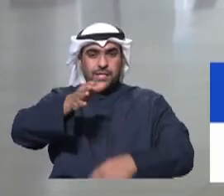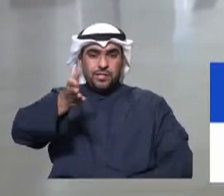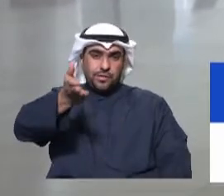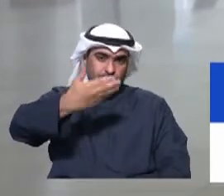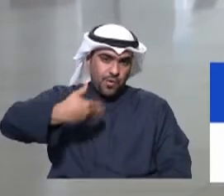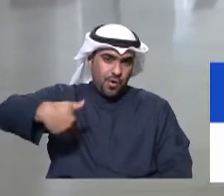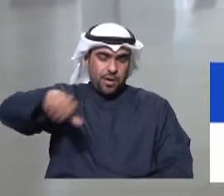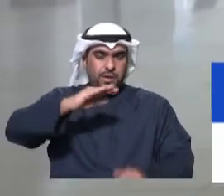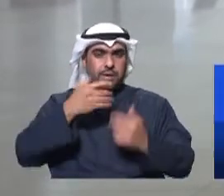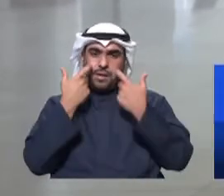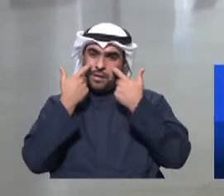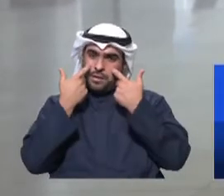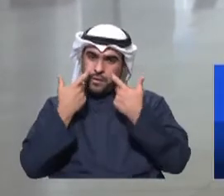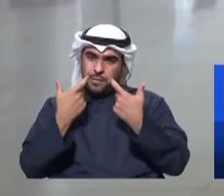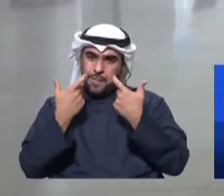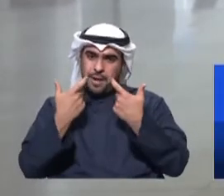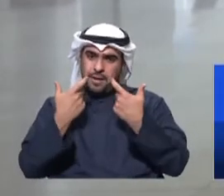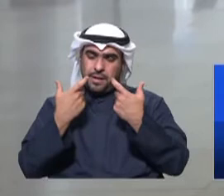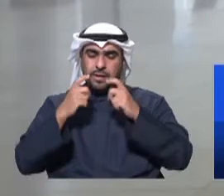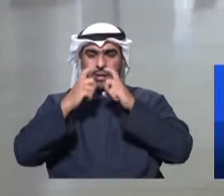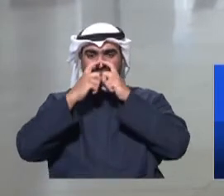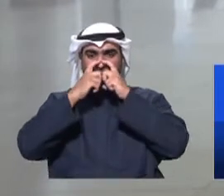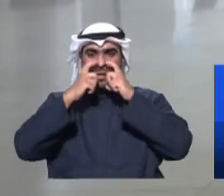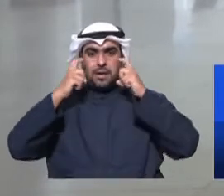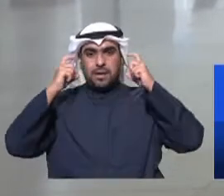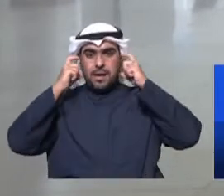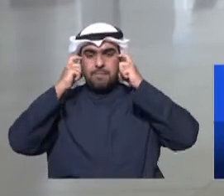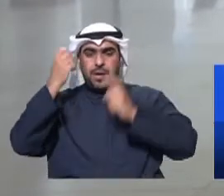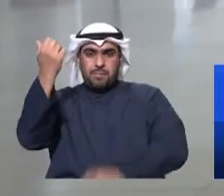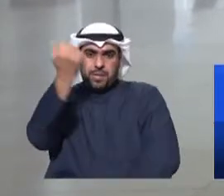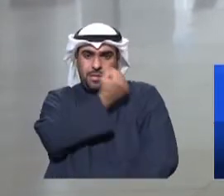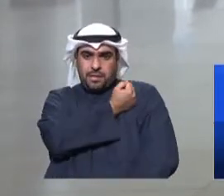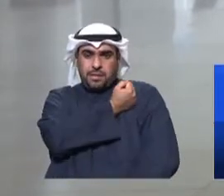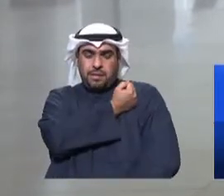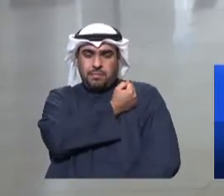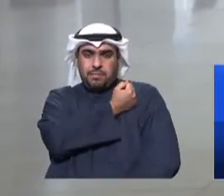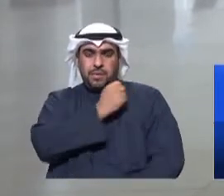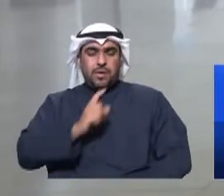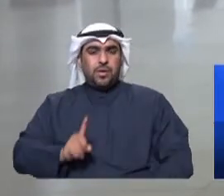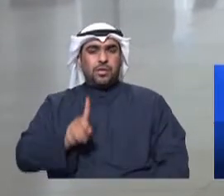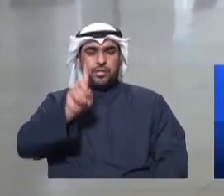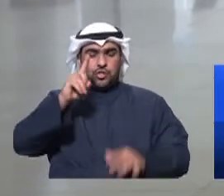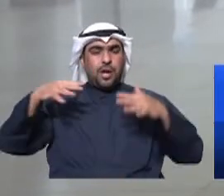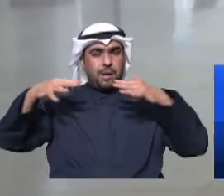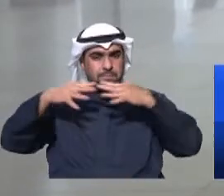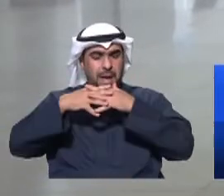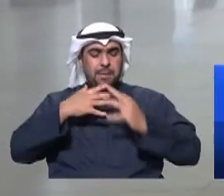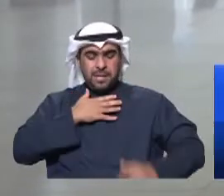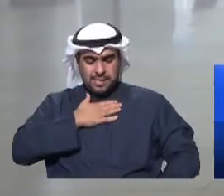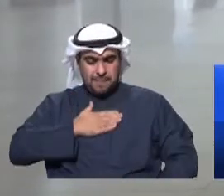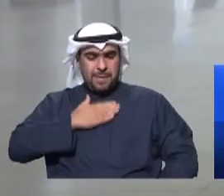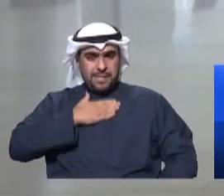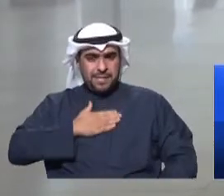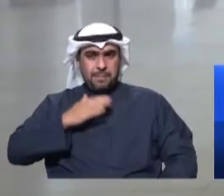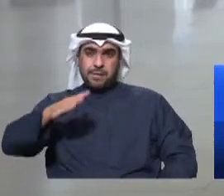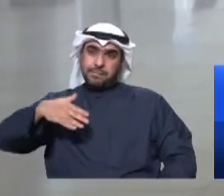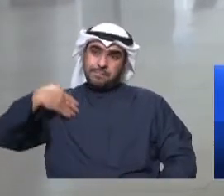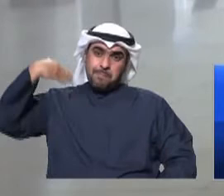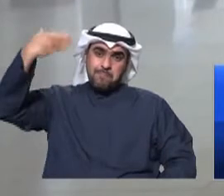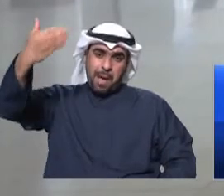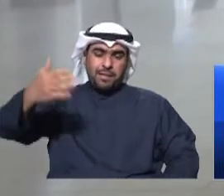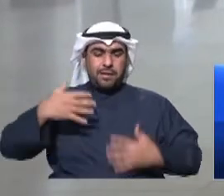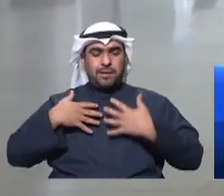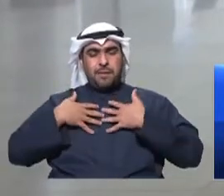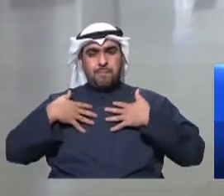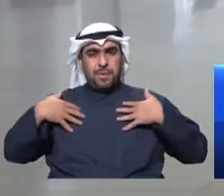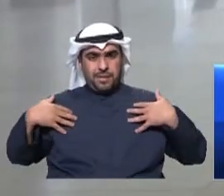الاحترازية، خلونا نحط إيدنا بإيد بعض، خلونا نتكاتف ونطبق الإجراءات اللي هو الاحترازية ونكمل. أنا أدري